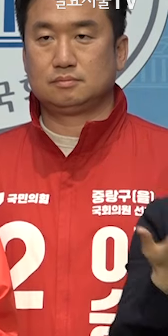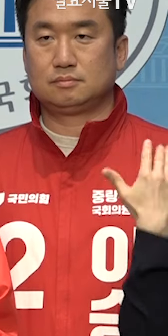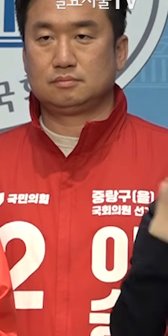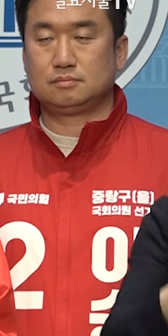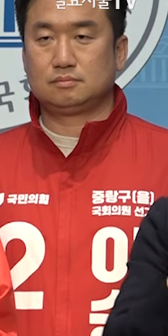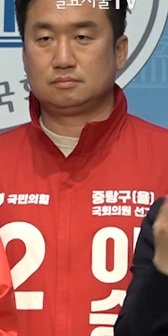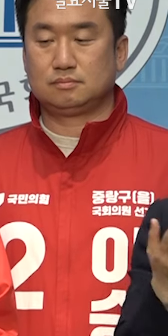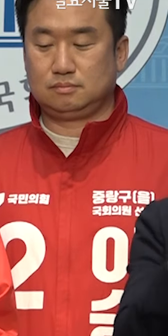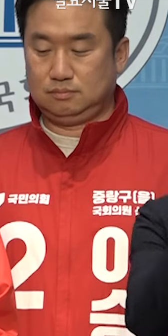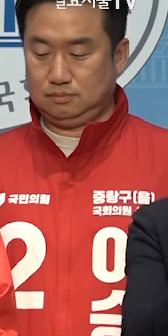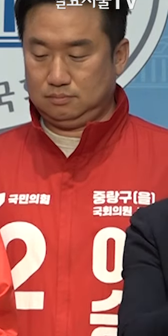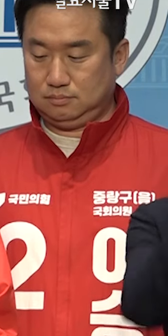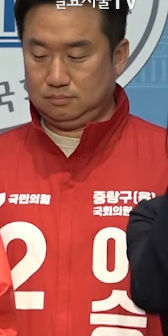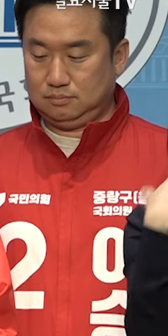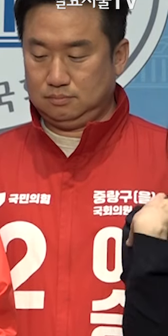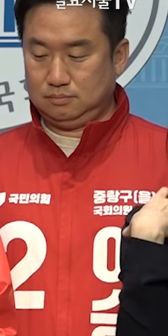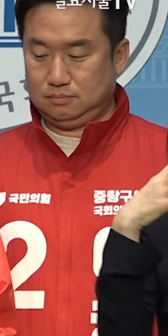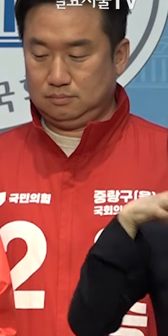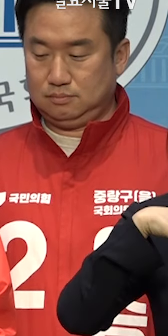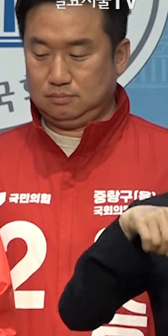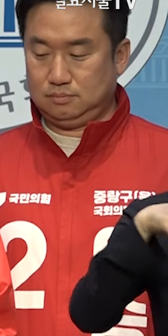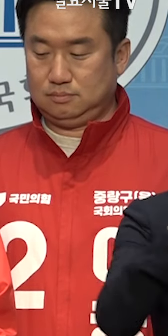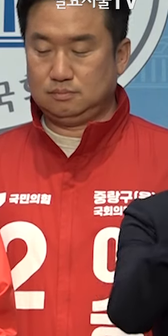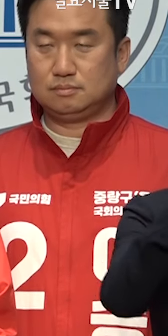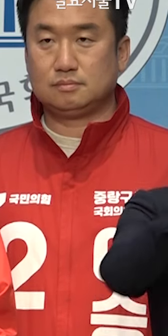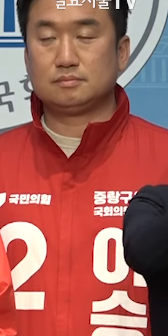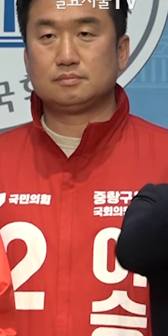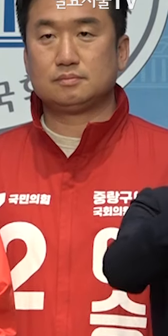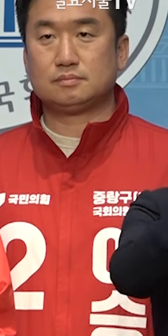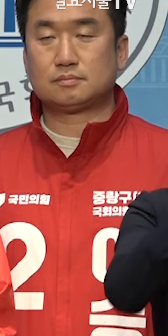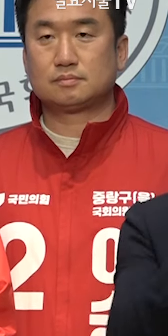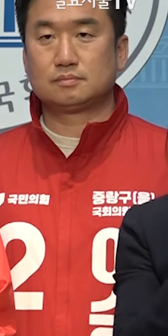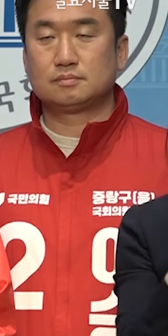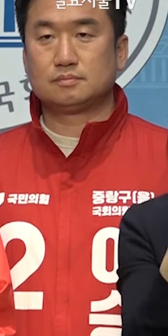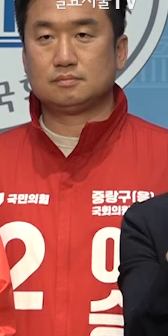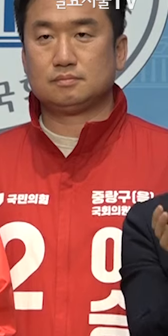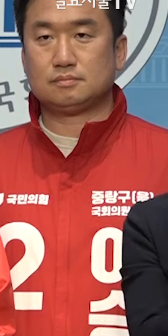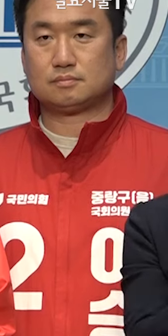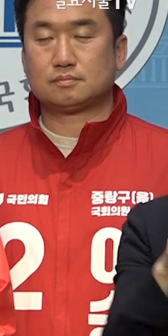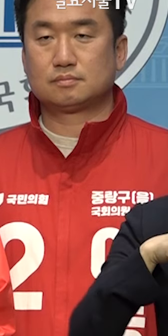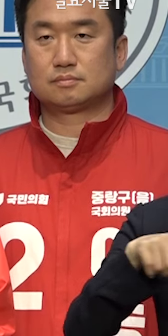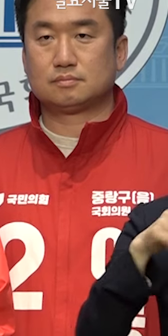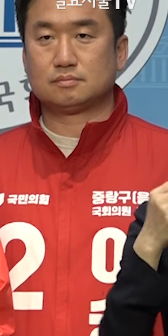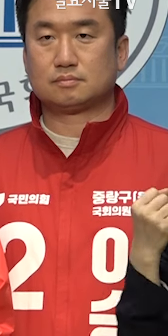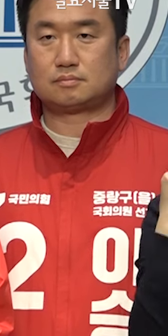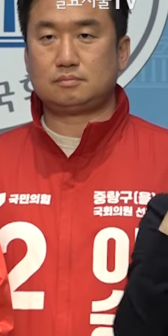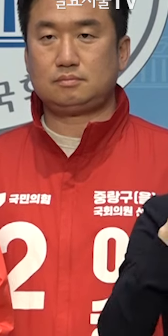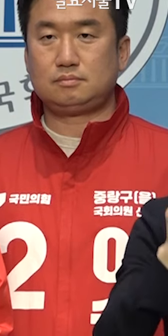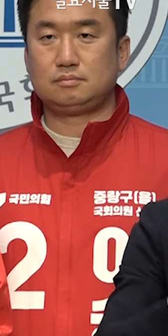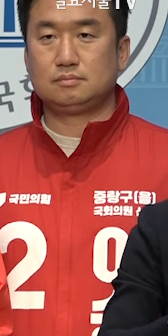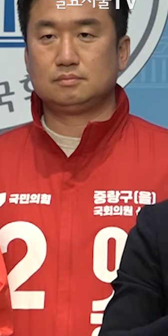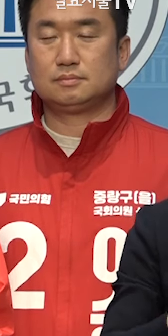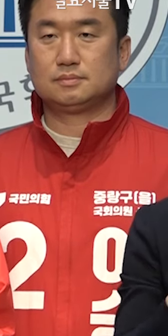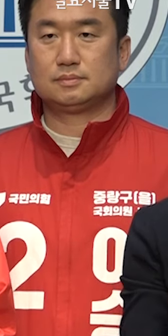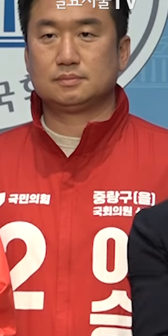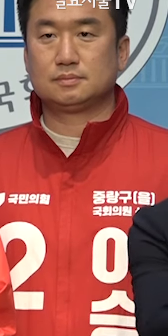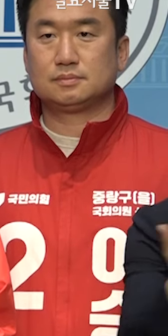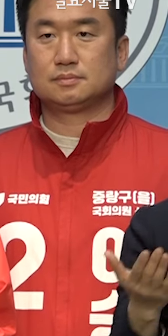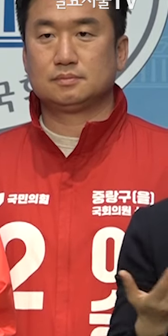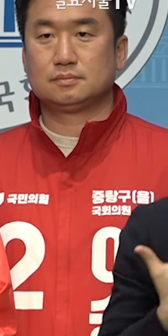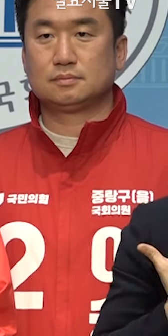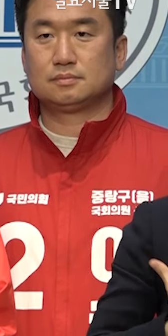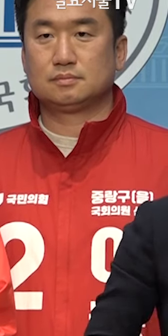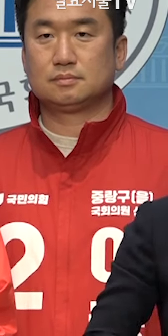정가 보 국정운영 여당 국민의 힘이 보여준 정치력에 대한 국민 여러분의